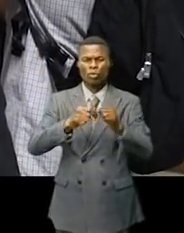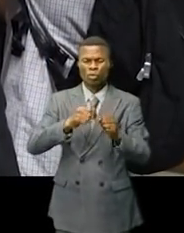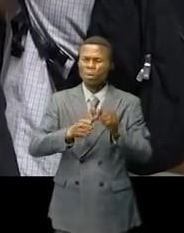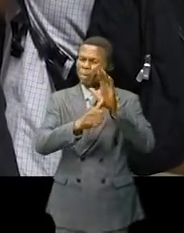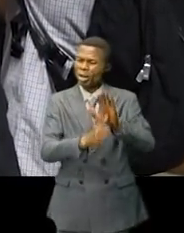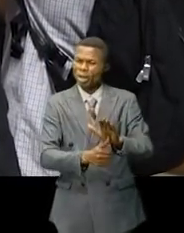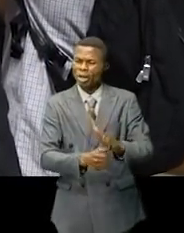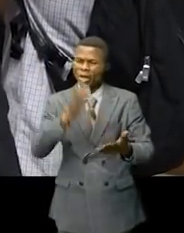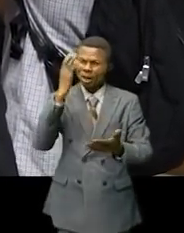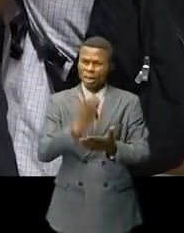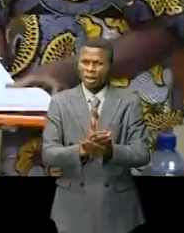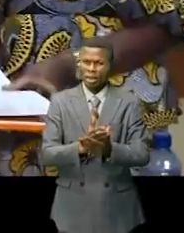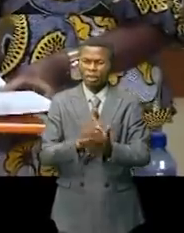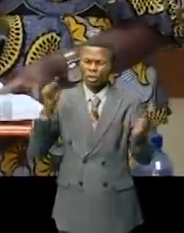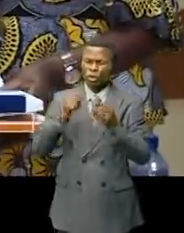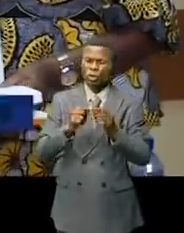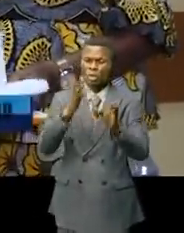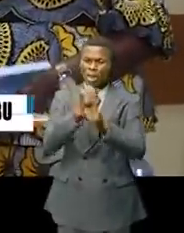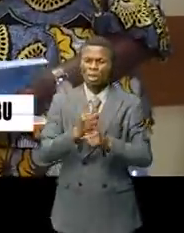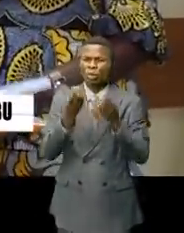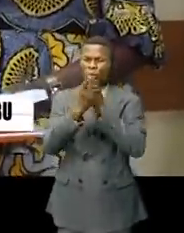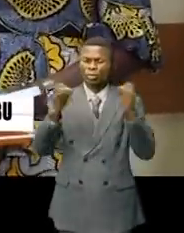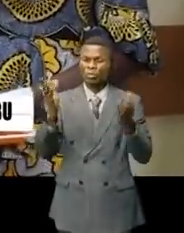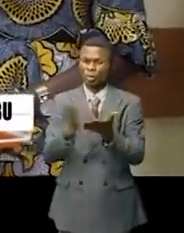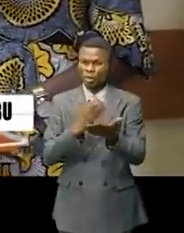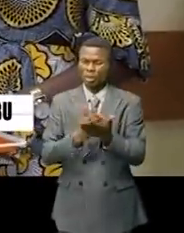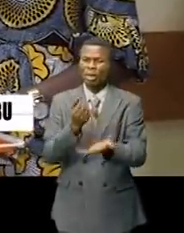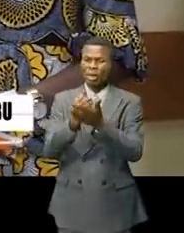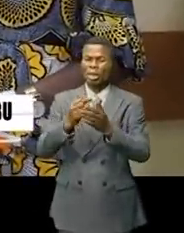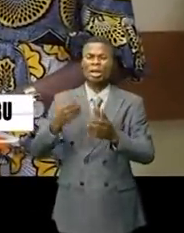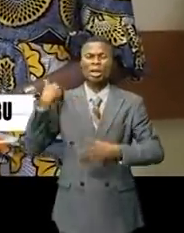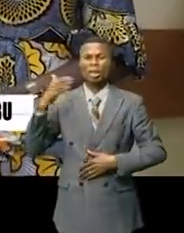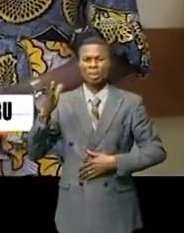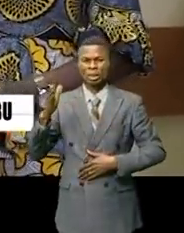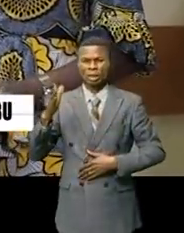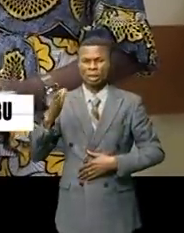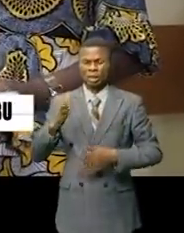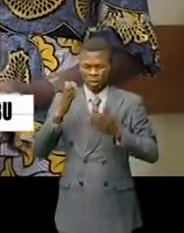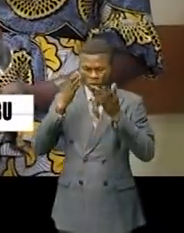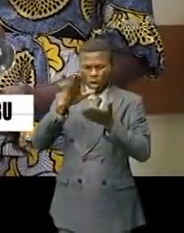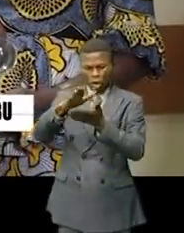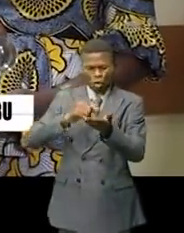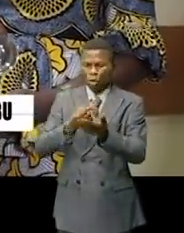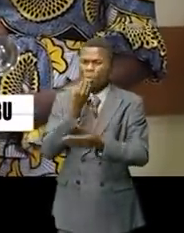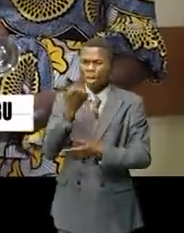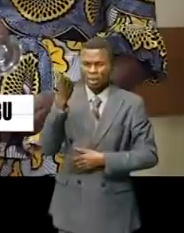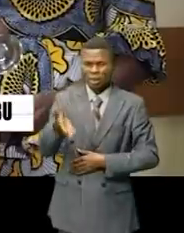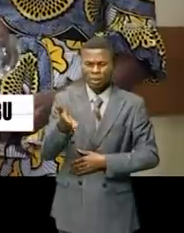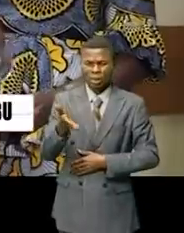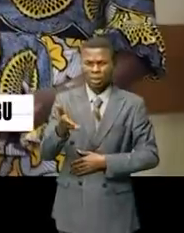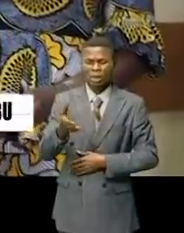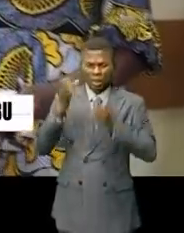jusqu'où au ptc livre vise à aider le pouvoir public de s'inspirer sur le vertige / hip et